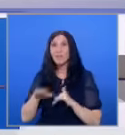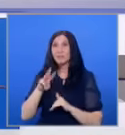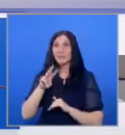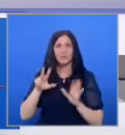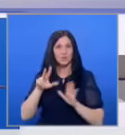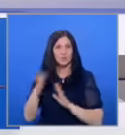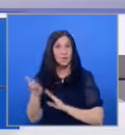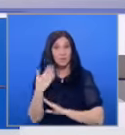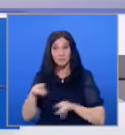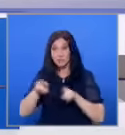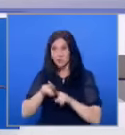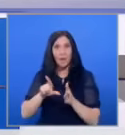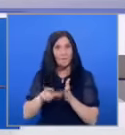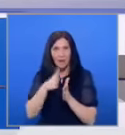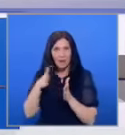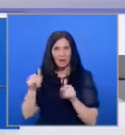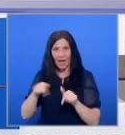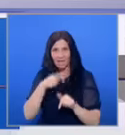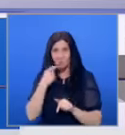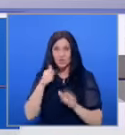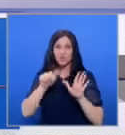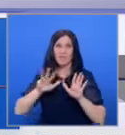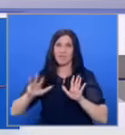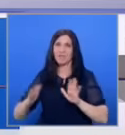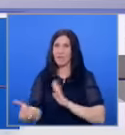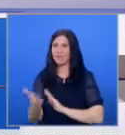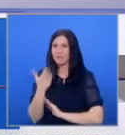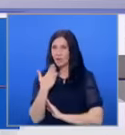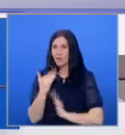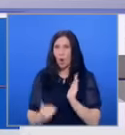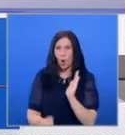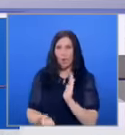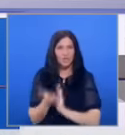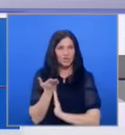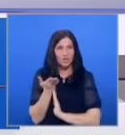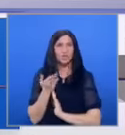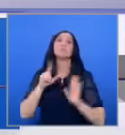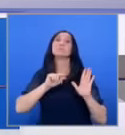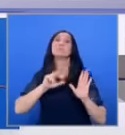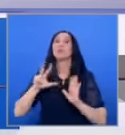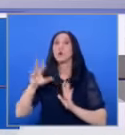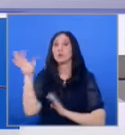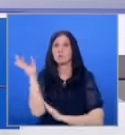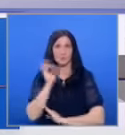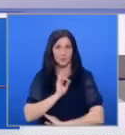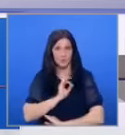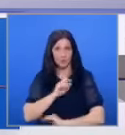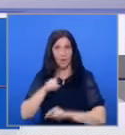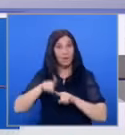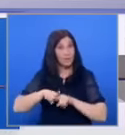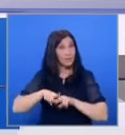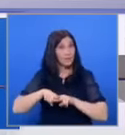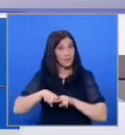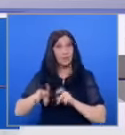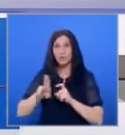000. А за същия период на тази година 69 000. Увеличението е с 78%. Ирина